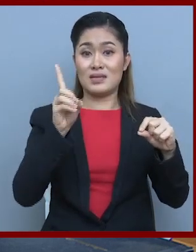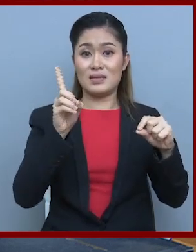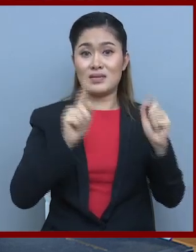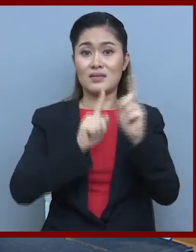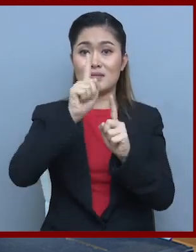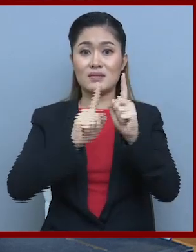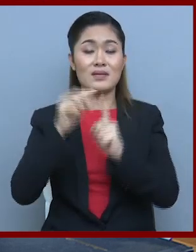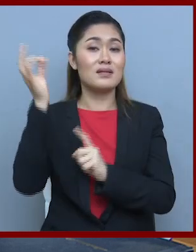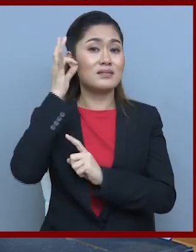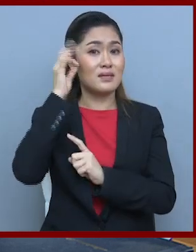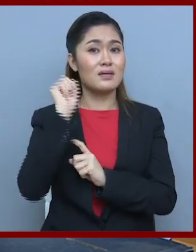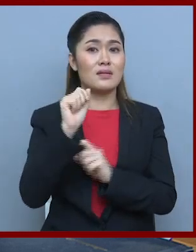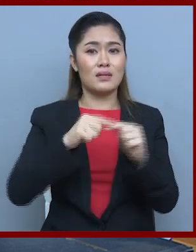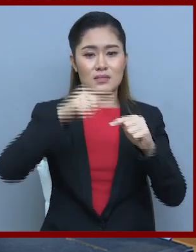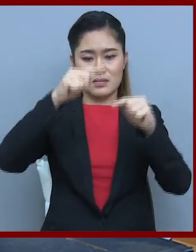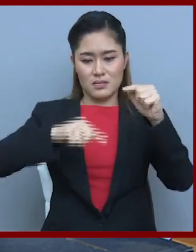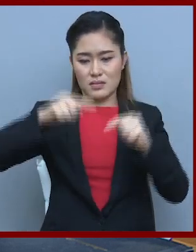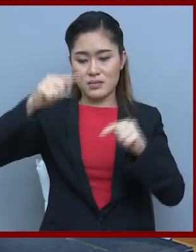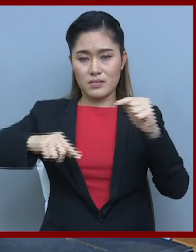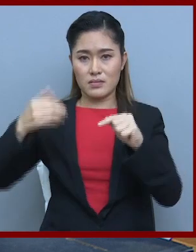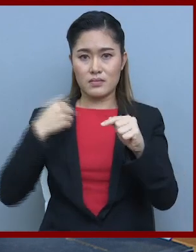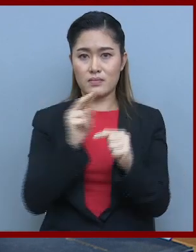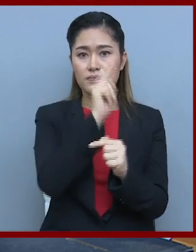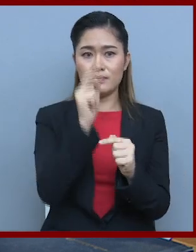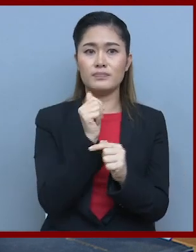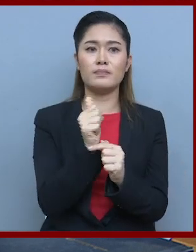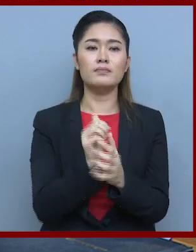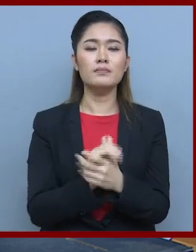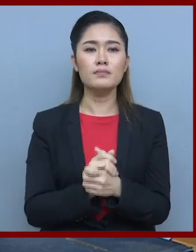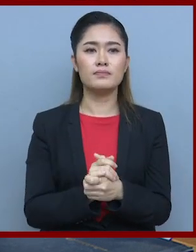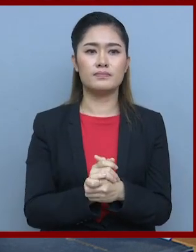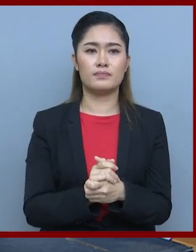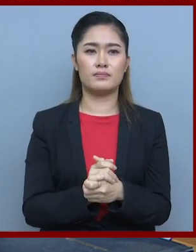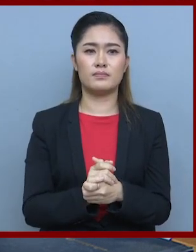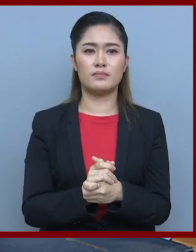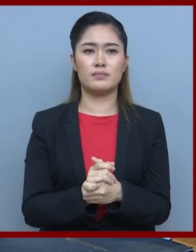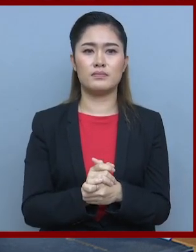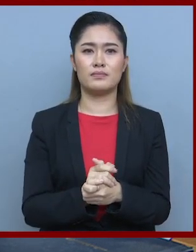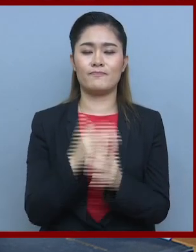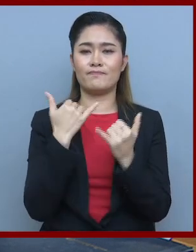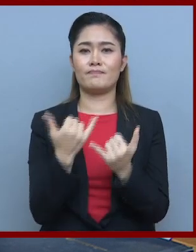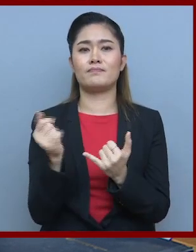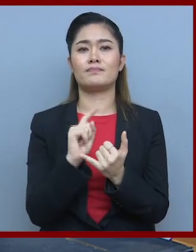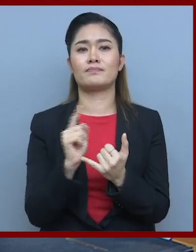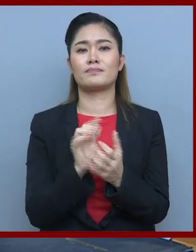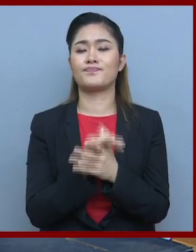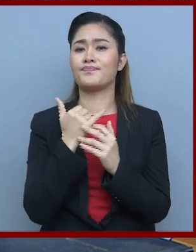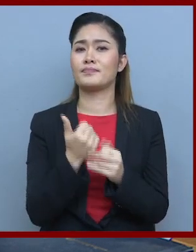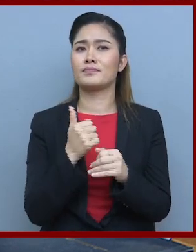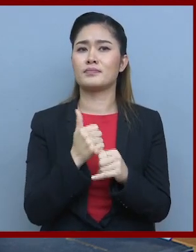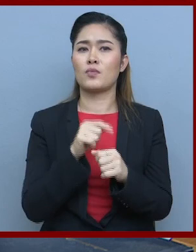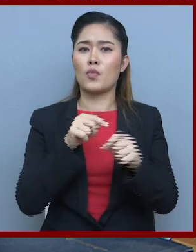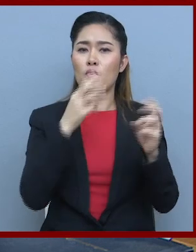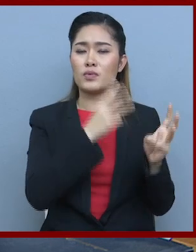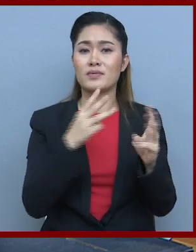แสดงระดับของเสียงของอะไรไหมนะเราก็จะไปใช้ในตัวนั้นได้ด้วยนะครับซึ่งตัวนี้เนี่ยมีการเรียก